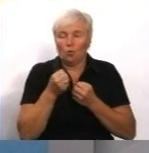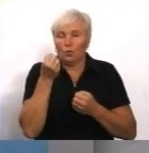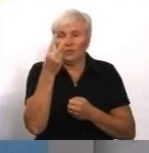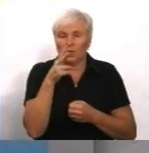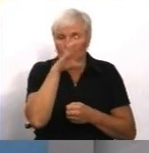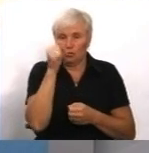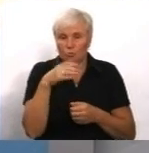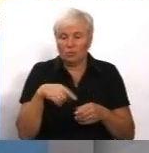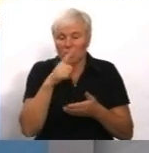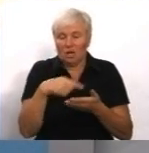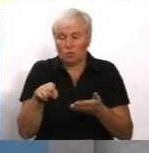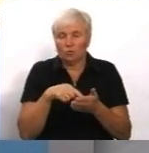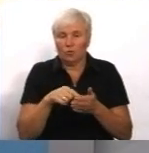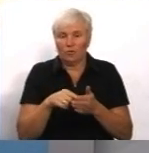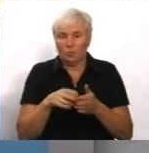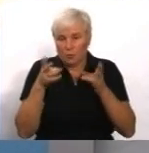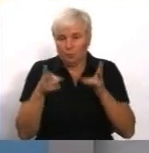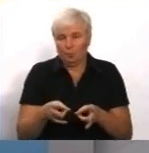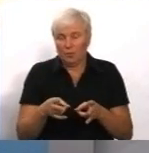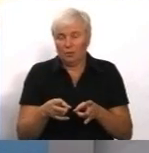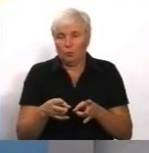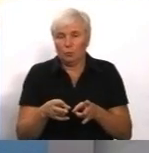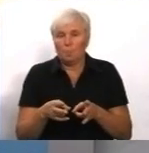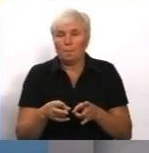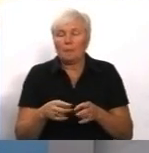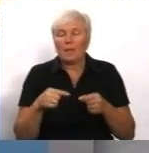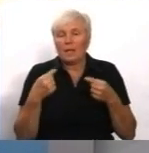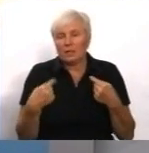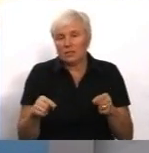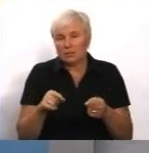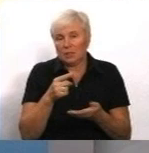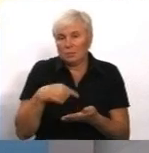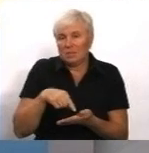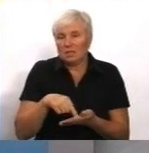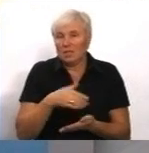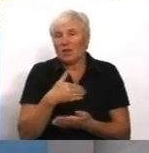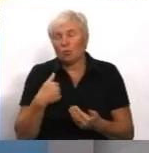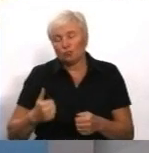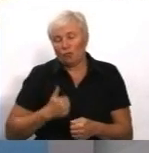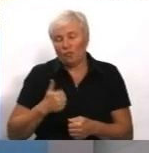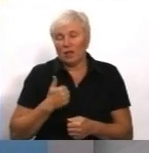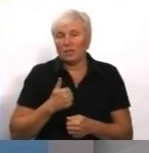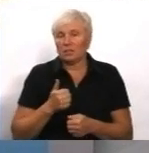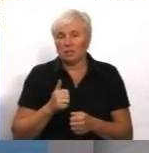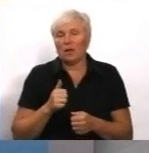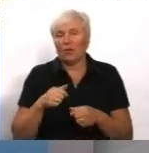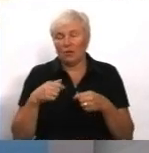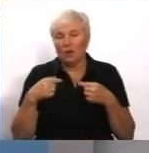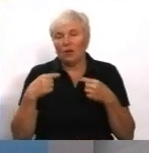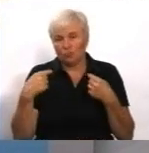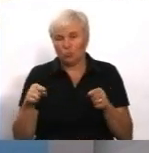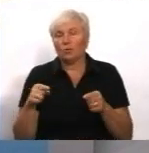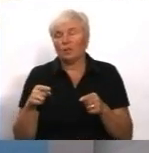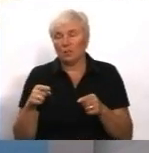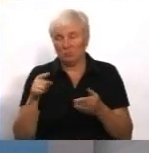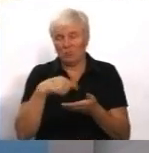ліквідоване поголів'я. В інших місцях, я не хочу хвалитися, але в інших областях це триває 2 неділі,